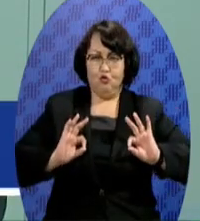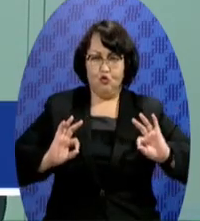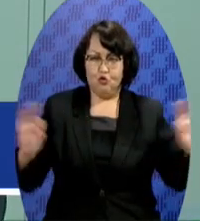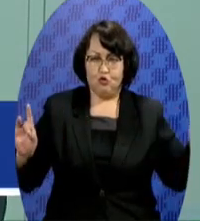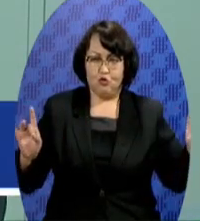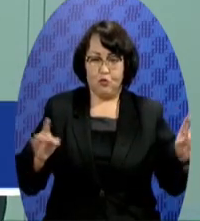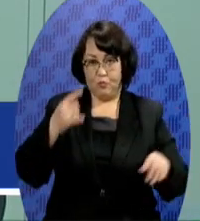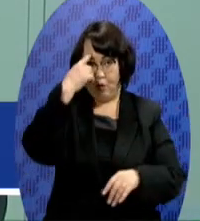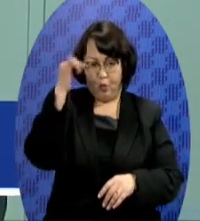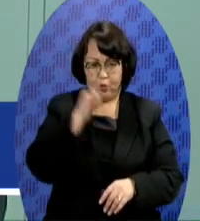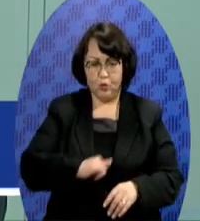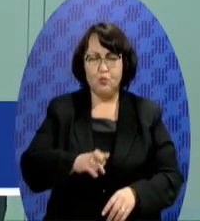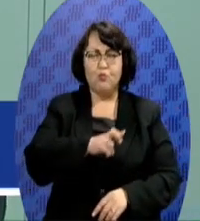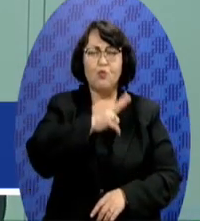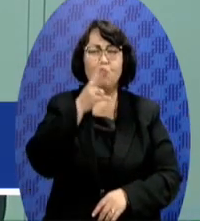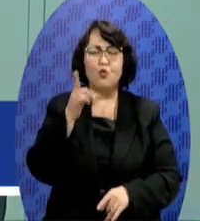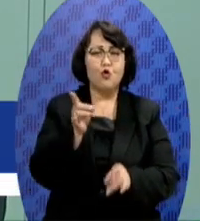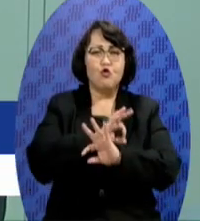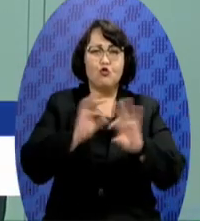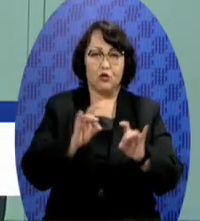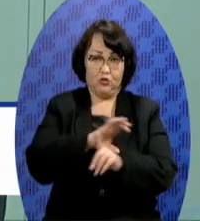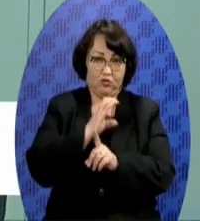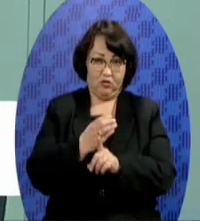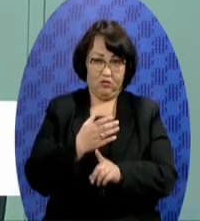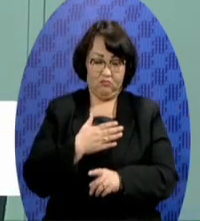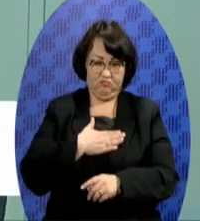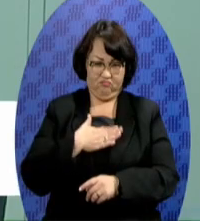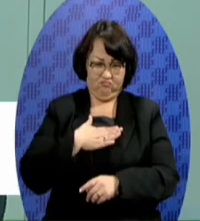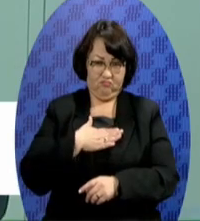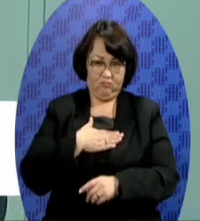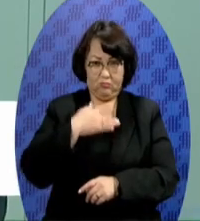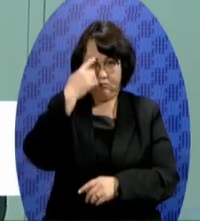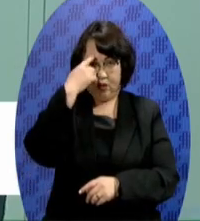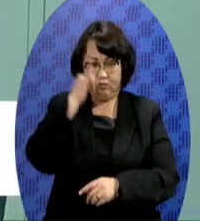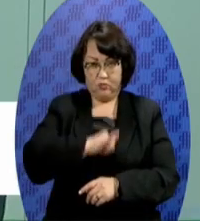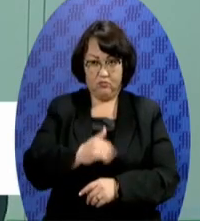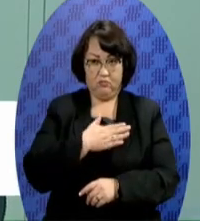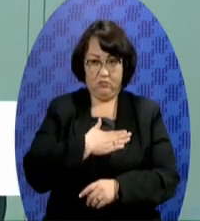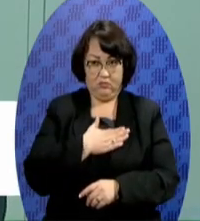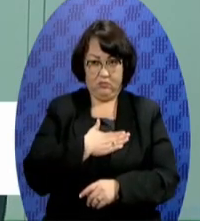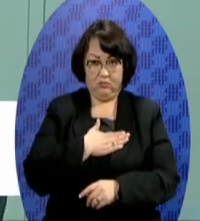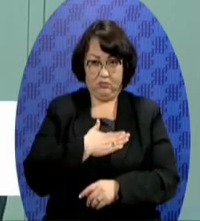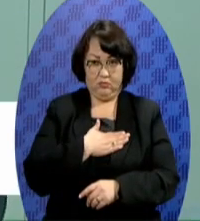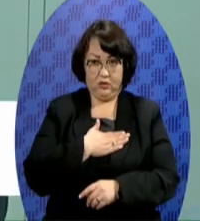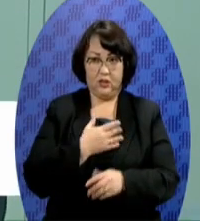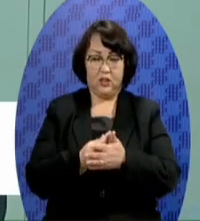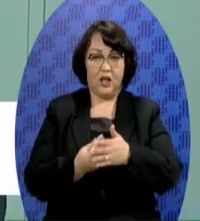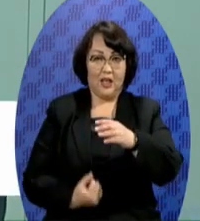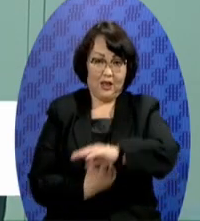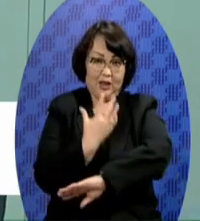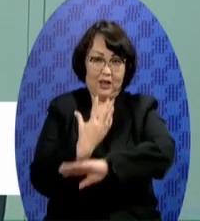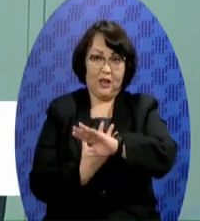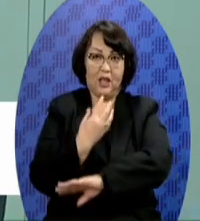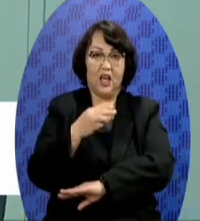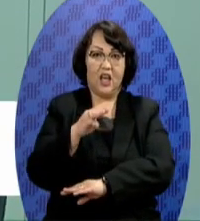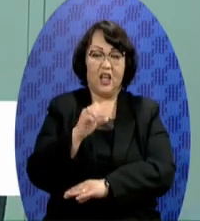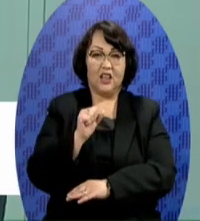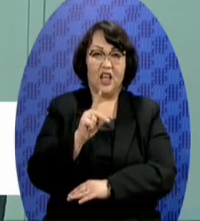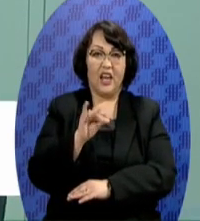бид өнөөдөр оршин тогтнож ирсэн байхгүй юу? Хонда яг адилхан тарэлчин байсан бол тарэлингийн соёлтой байсан